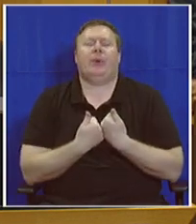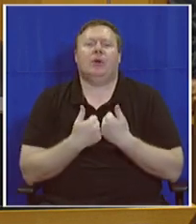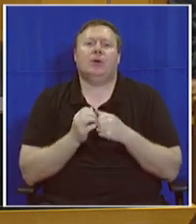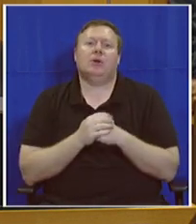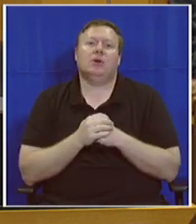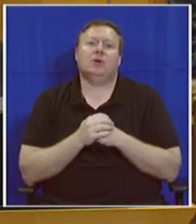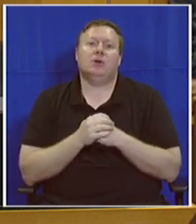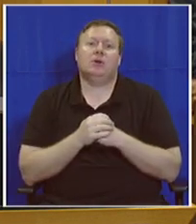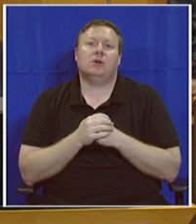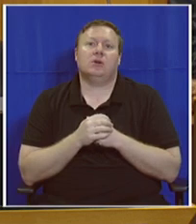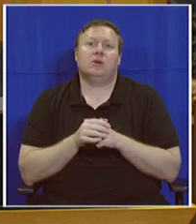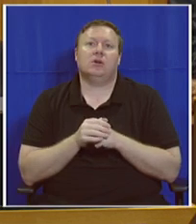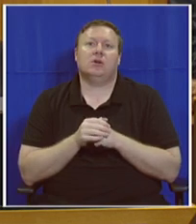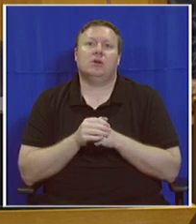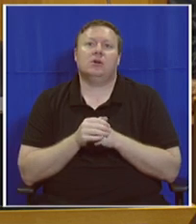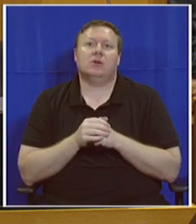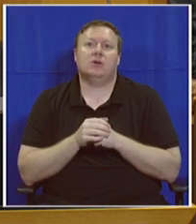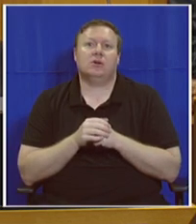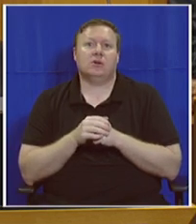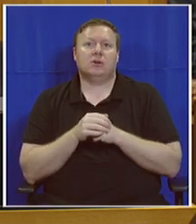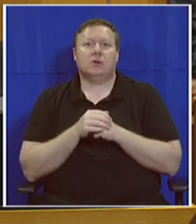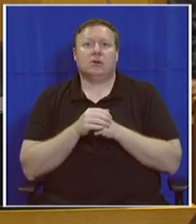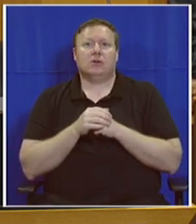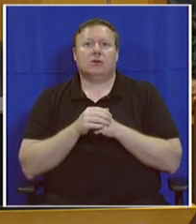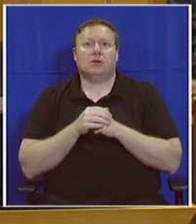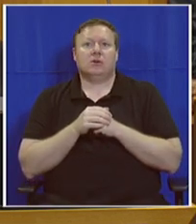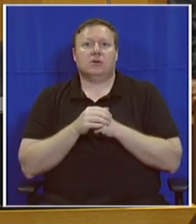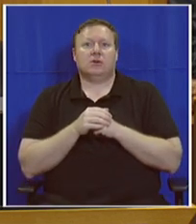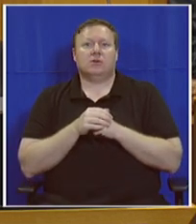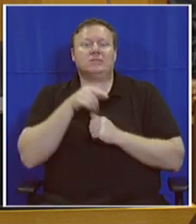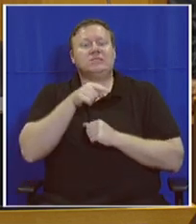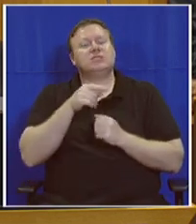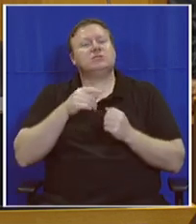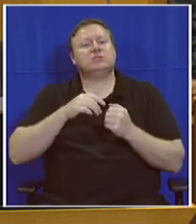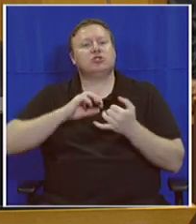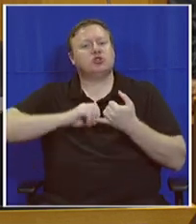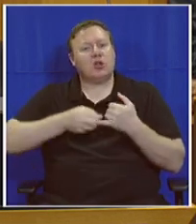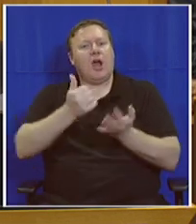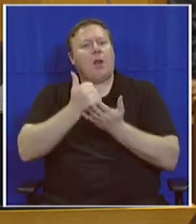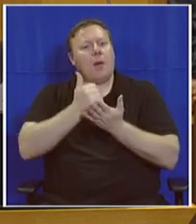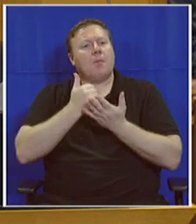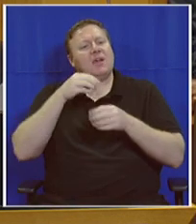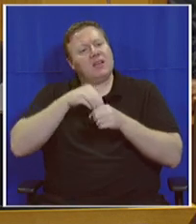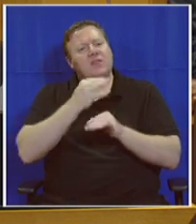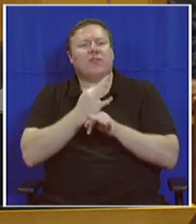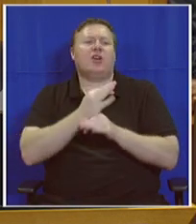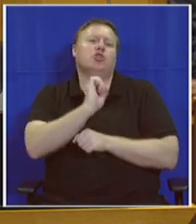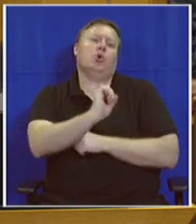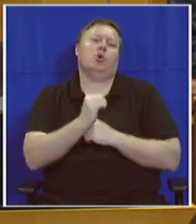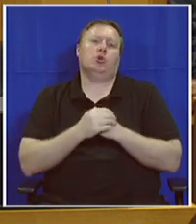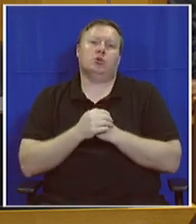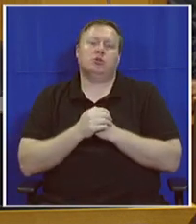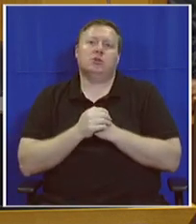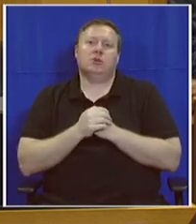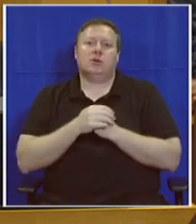wokonene okhutheleyo le ndlu mayiqhubeke nokukholelwa into yoba okukusweleka